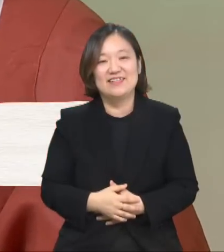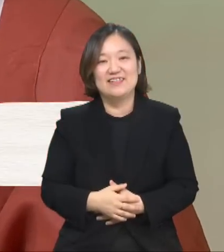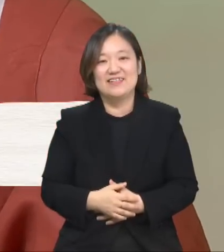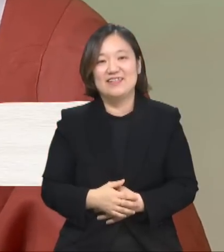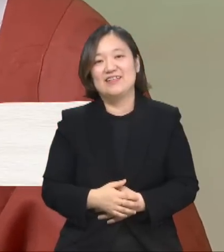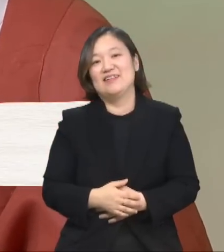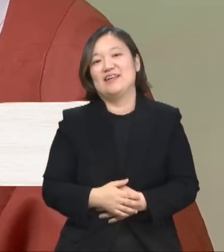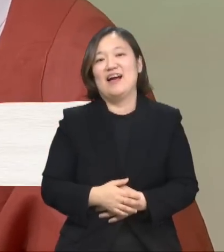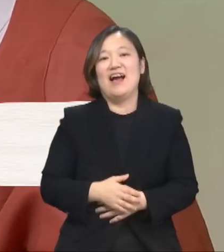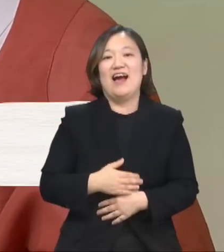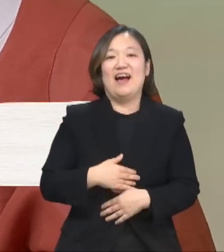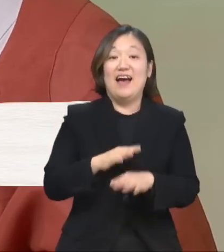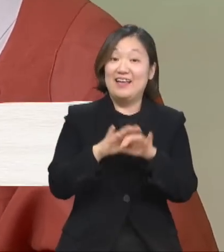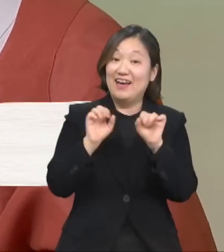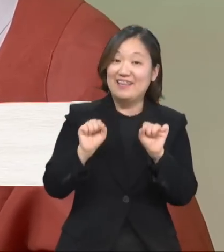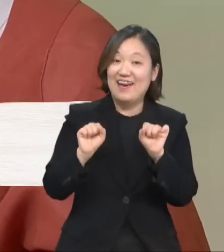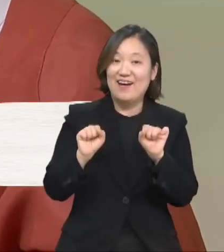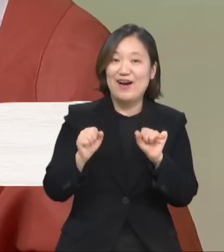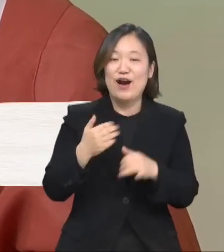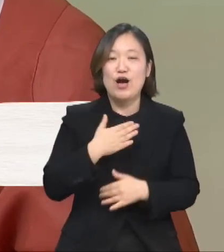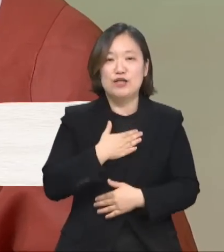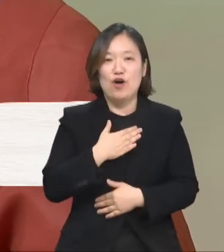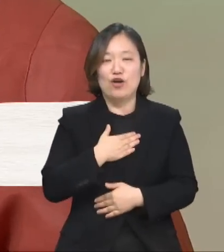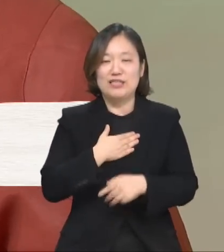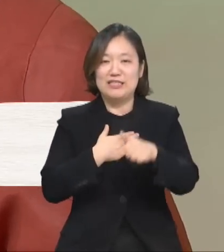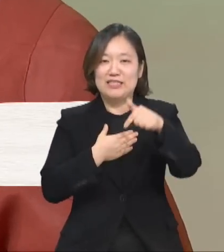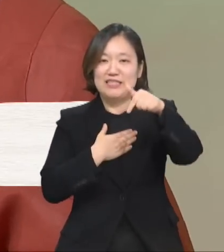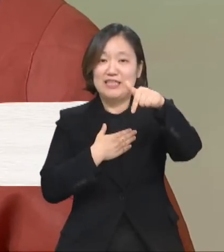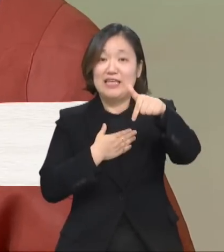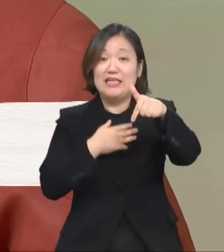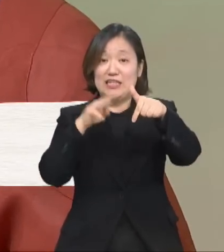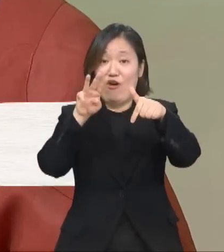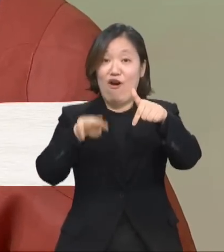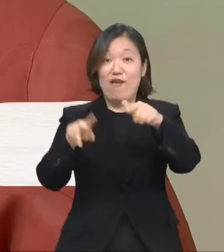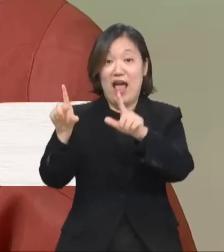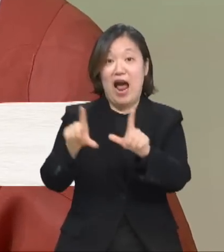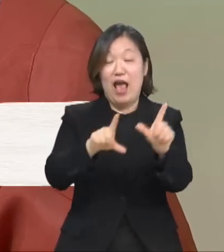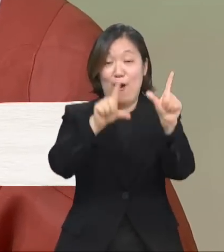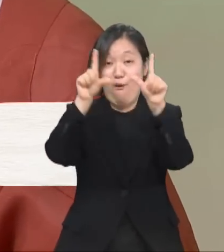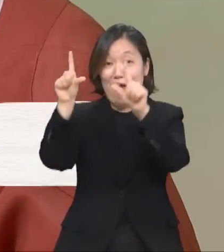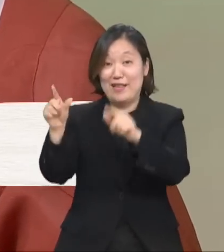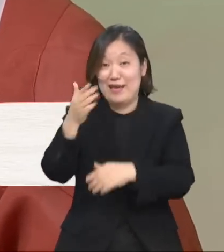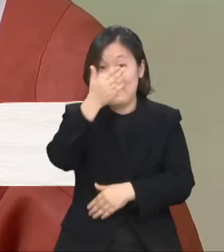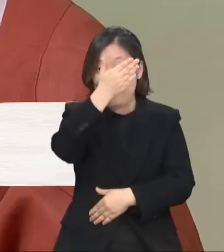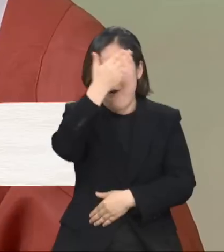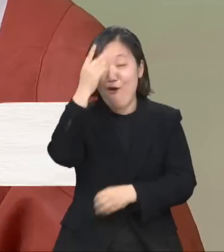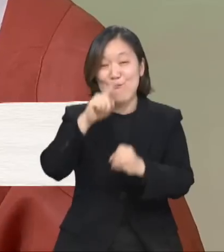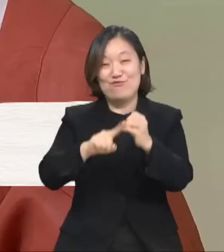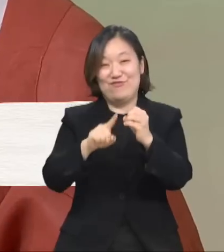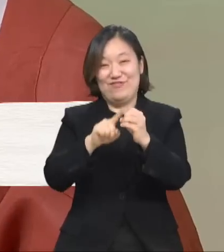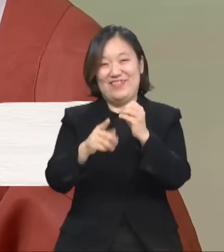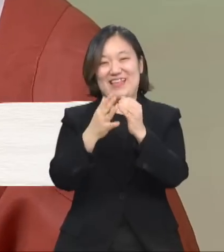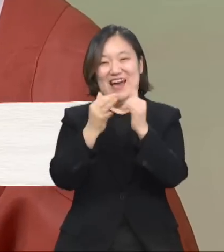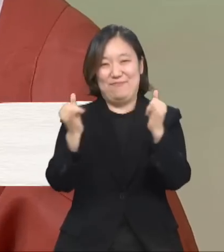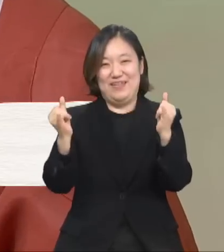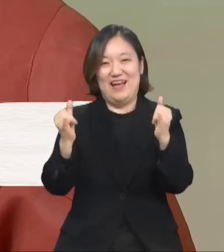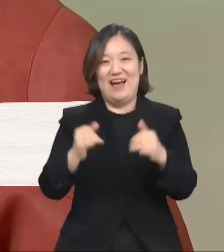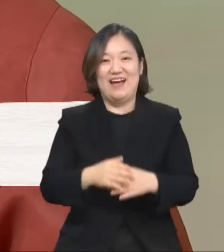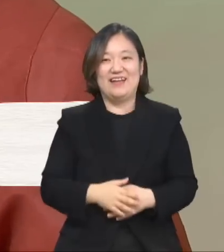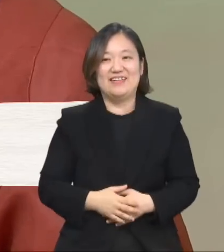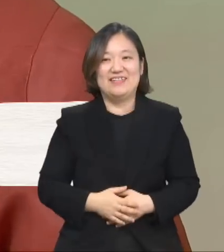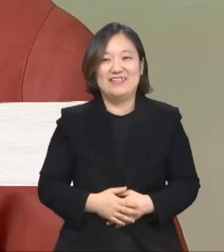안녕하세요 저는 인천에 살고 있는 청년 초보불자입니다 우리